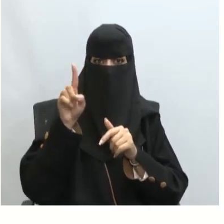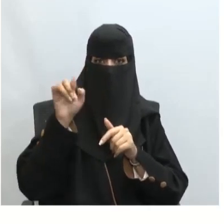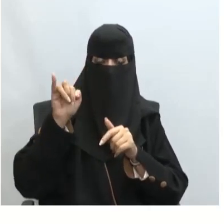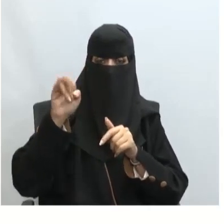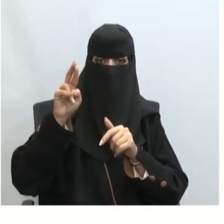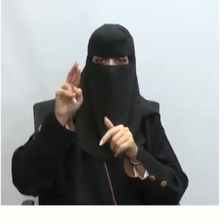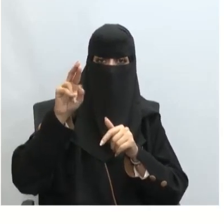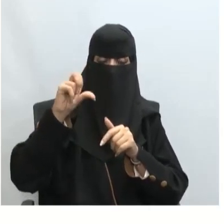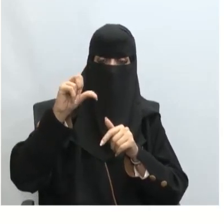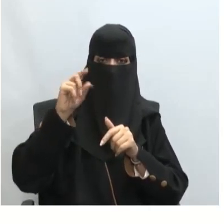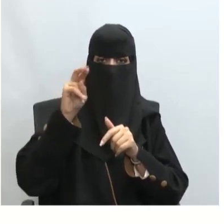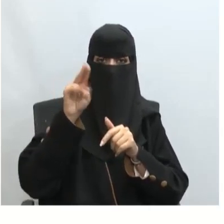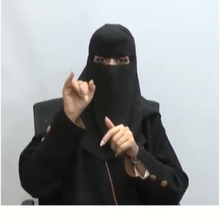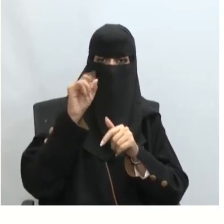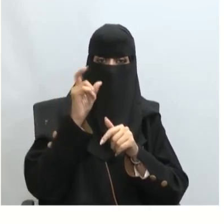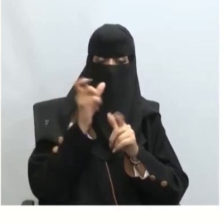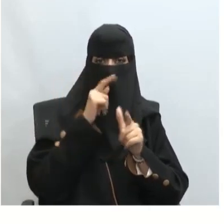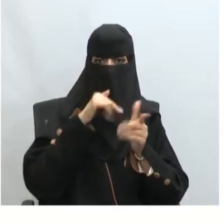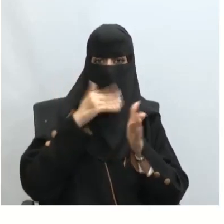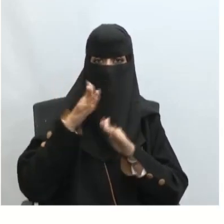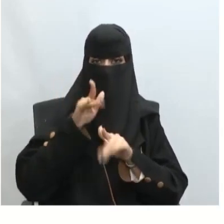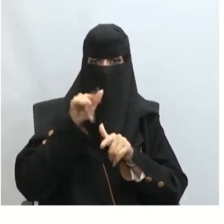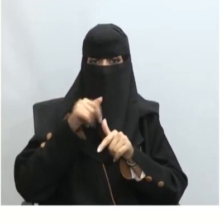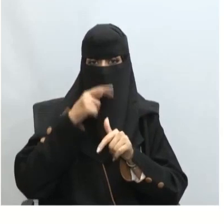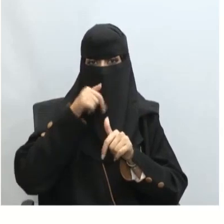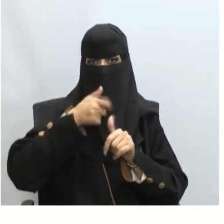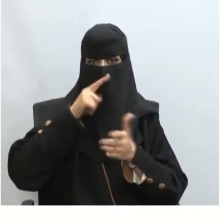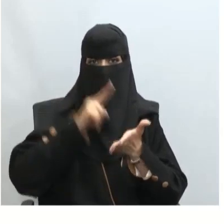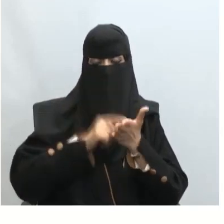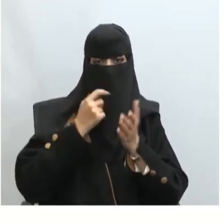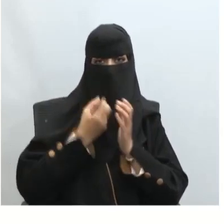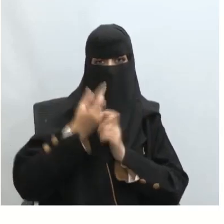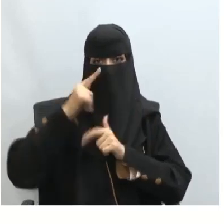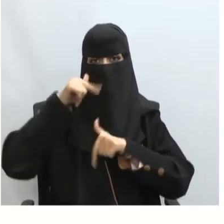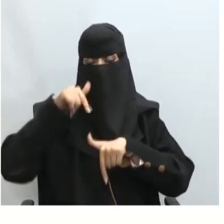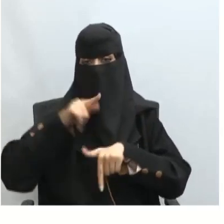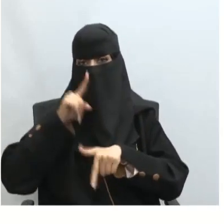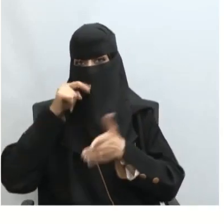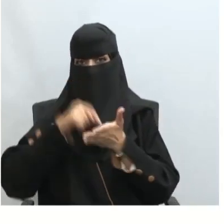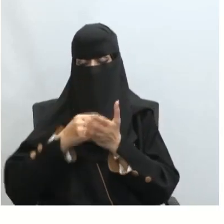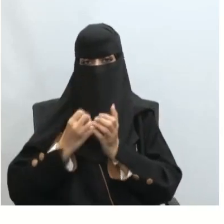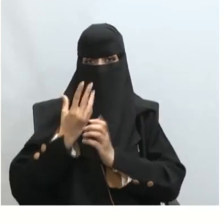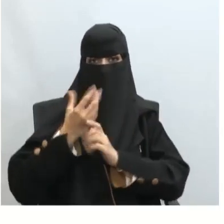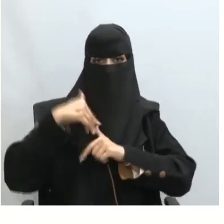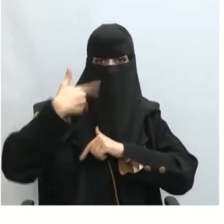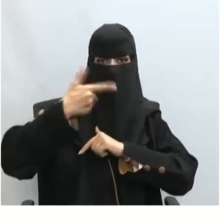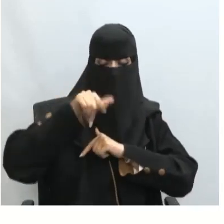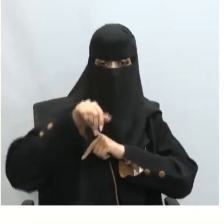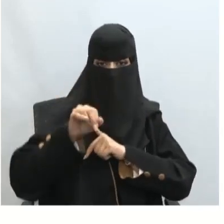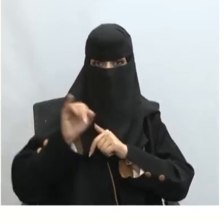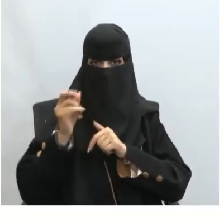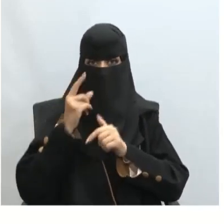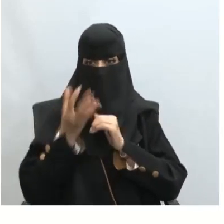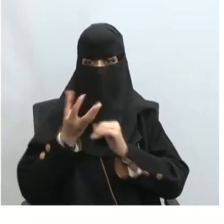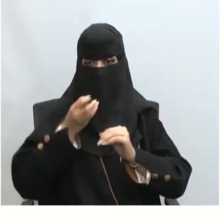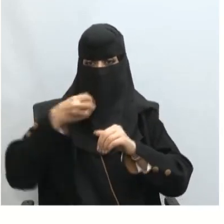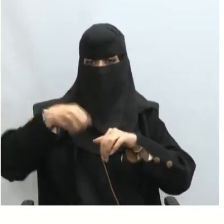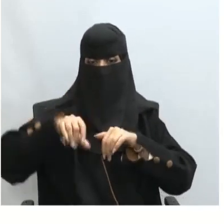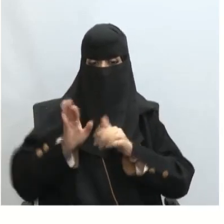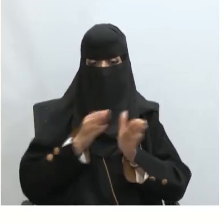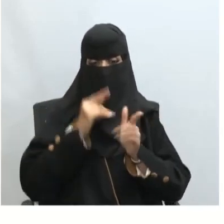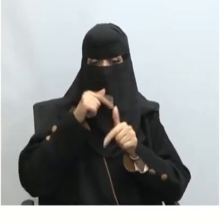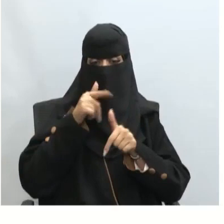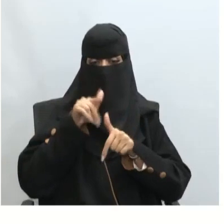بيوتين اي الكين وبعد ذلك نقول اننا توقعنا ان ينتج من سحب جزء ماء من